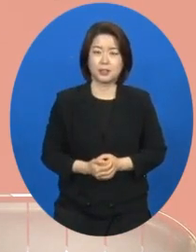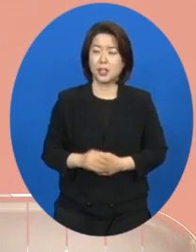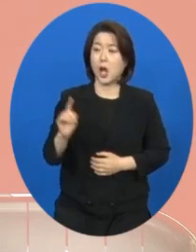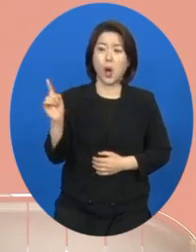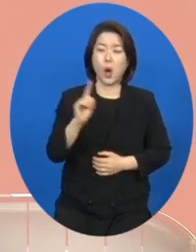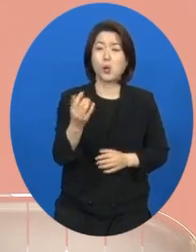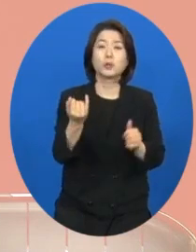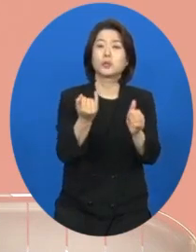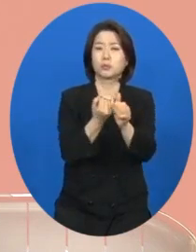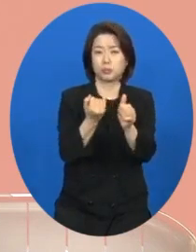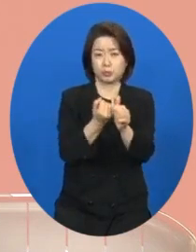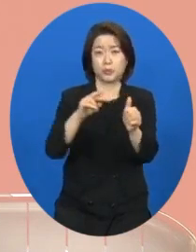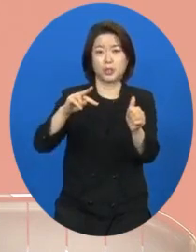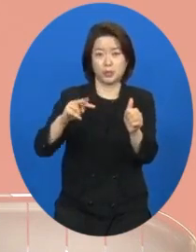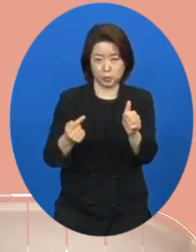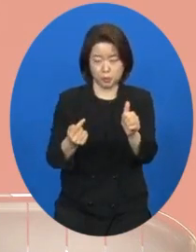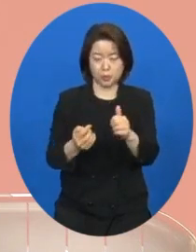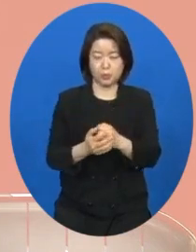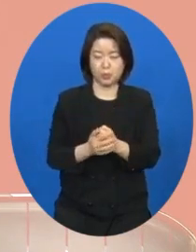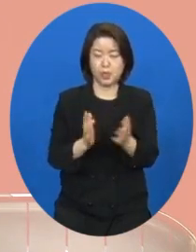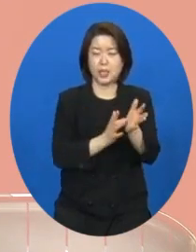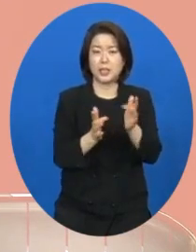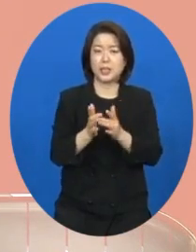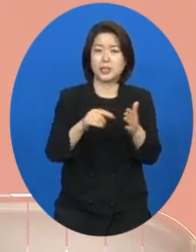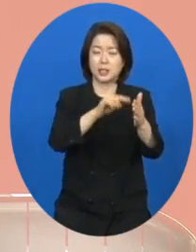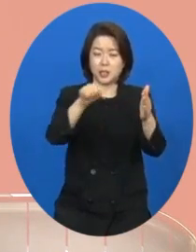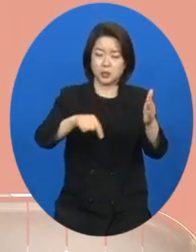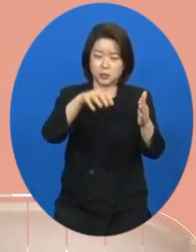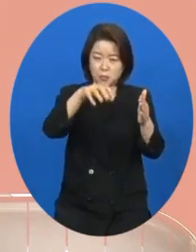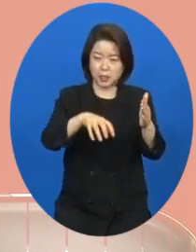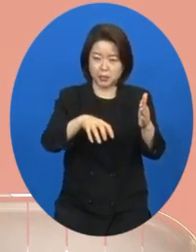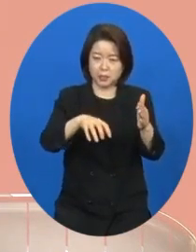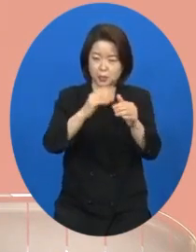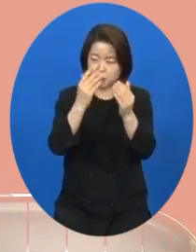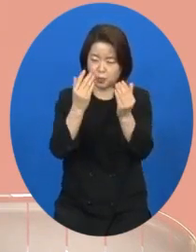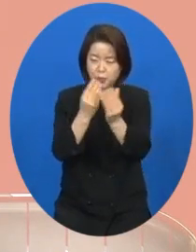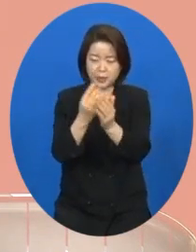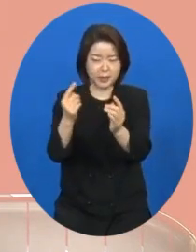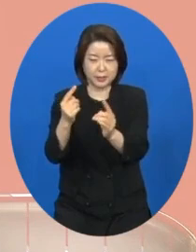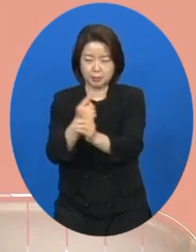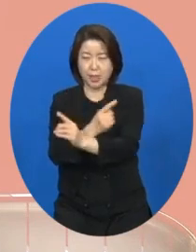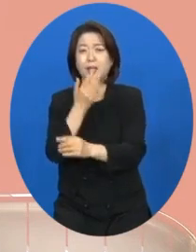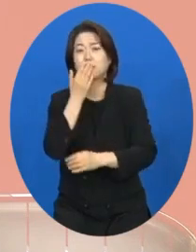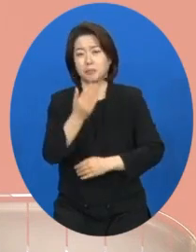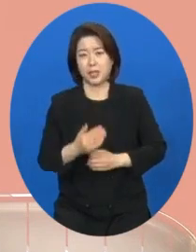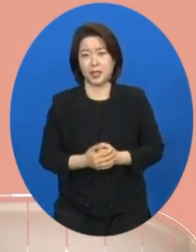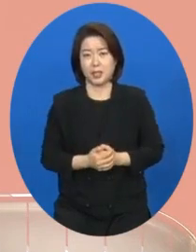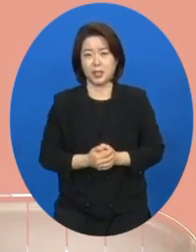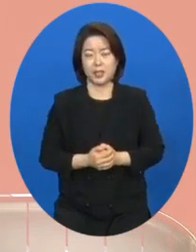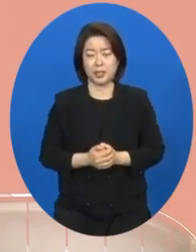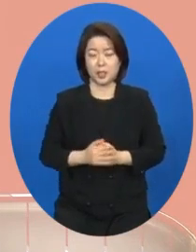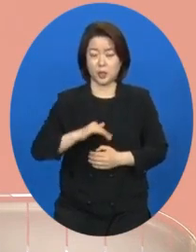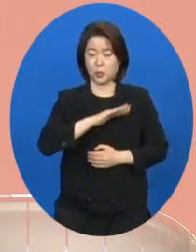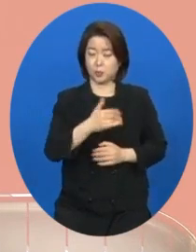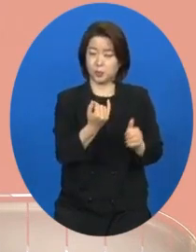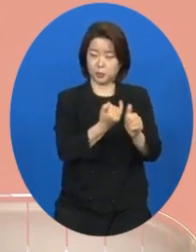어떤 부부도 예수님 안에서 완전히 다른 부부가 됩니다. 우리 부부는 한